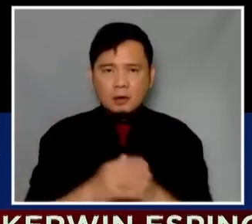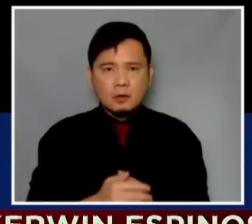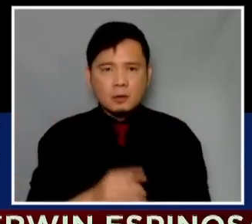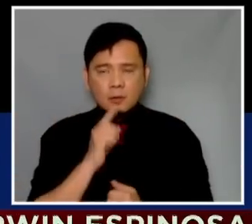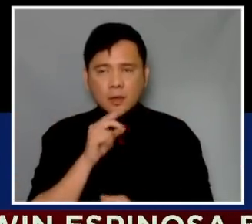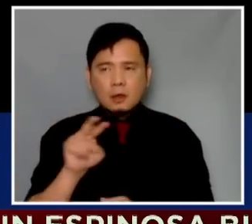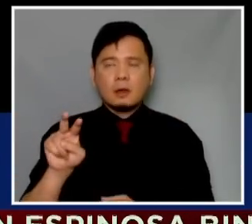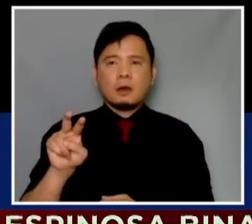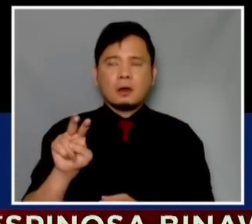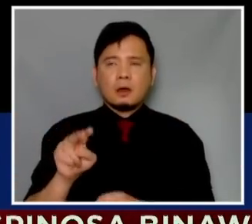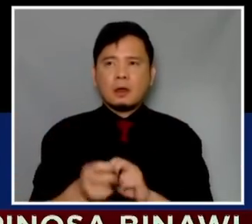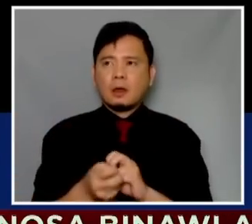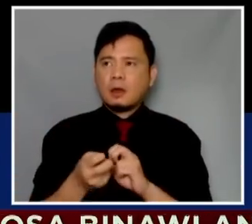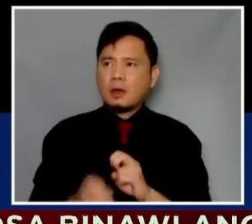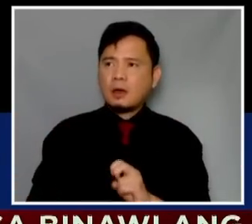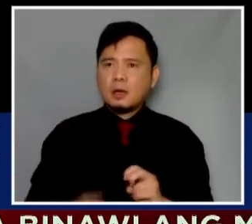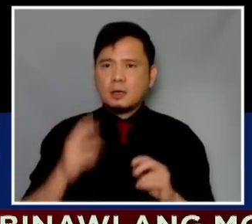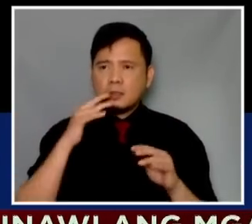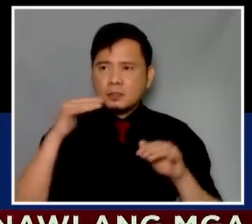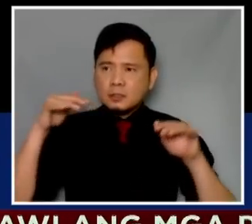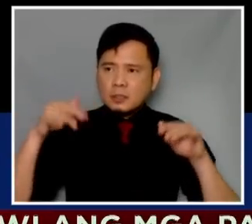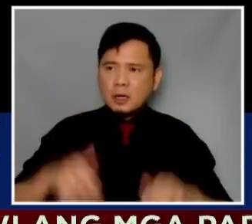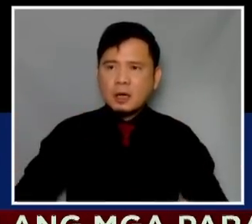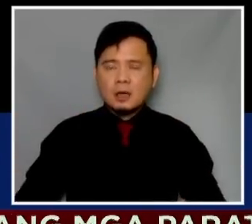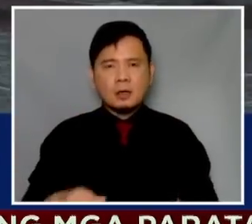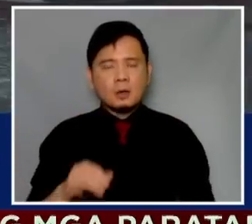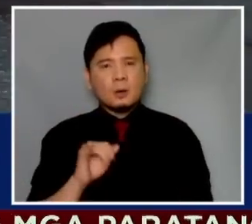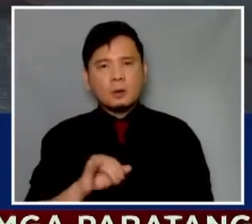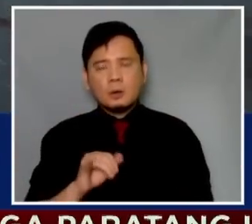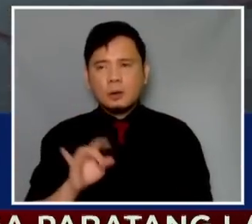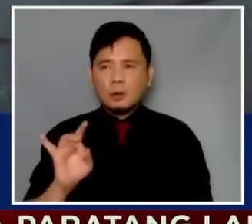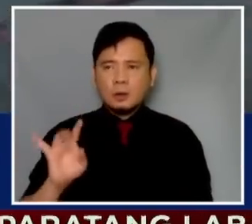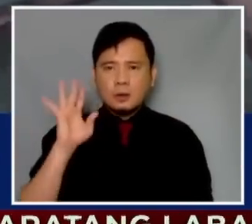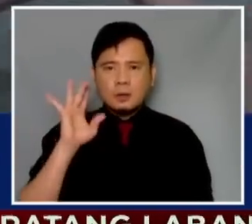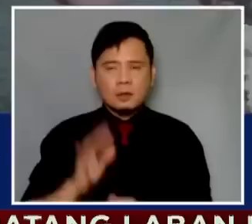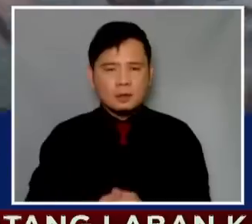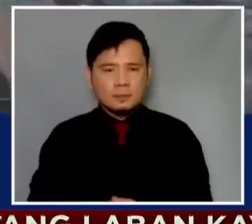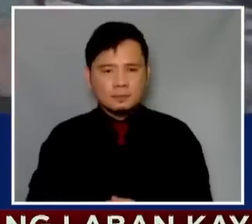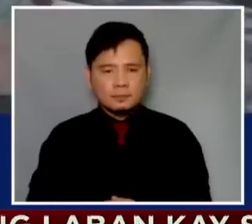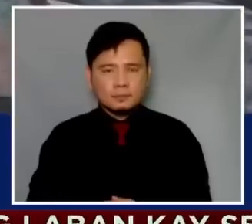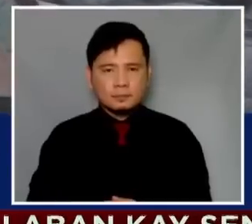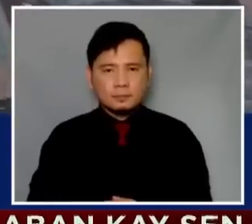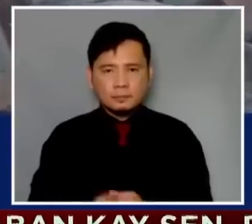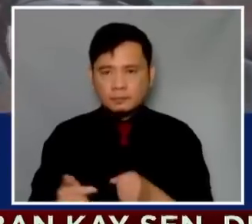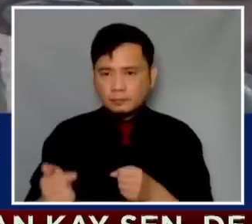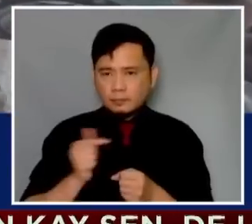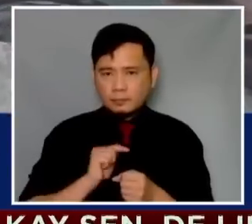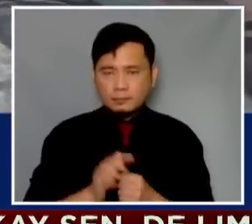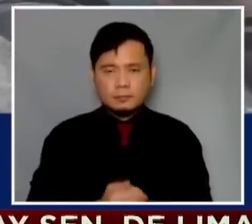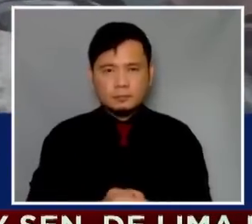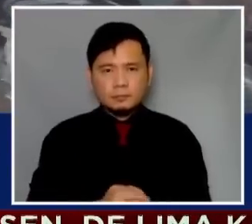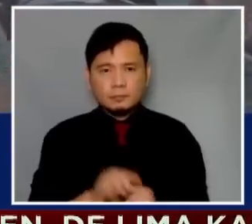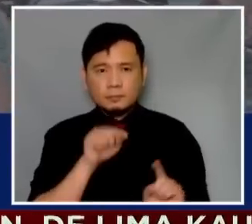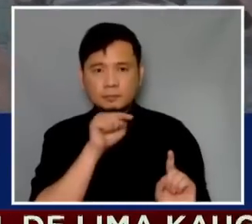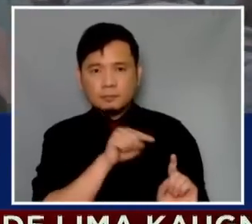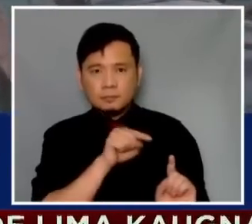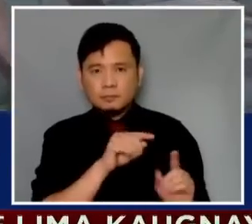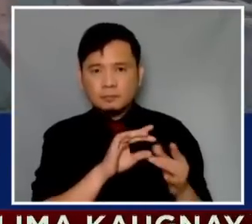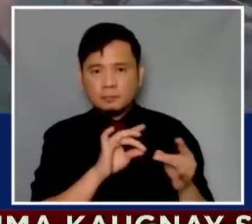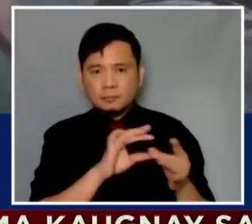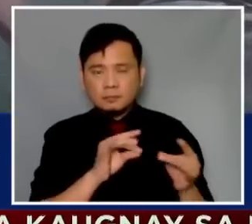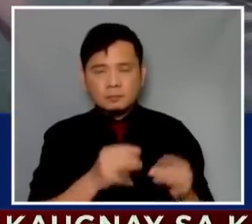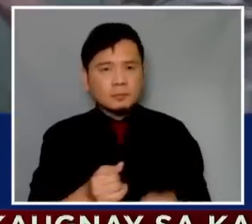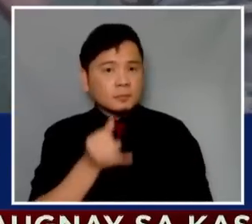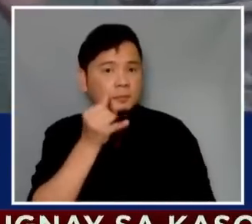at nabalisa talaga sa mga pangyayari. Ibinahagi rin ni Bayan Patroller Joanna Kaintoy ang video